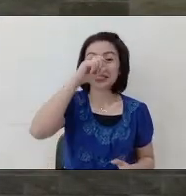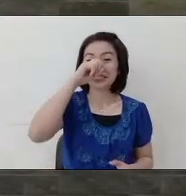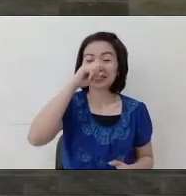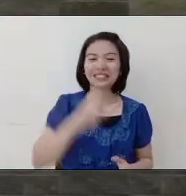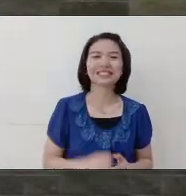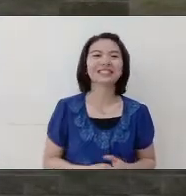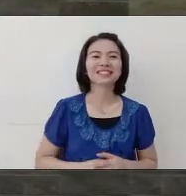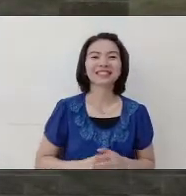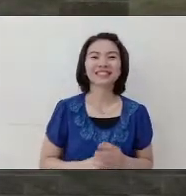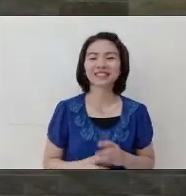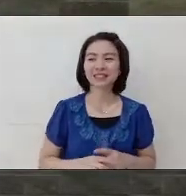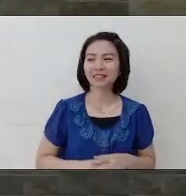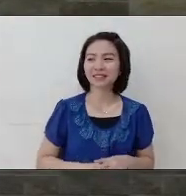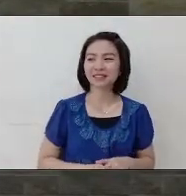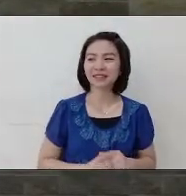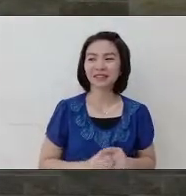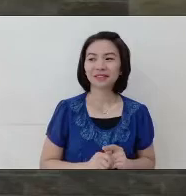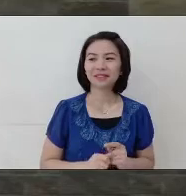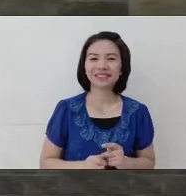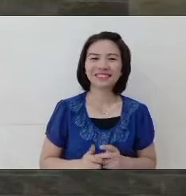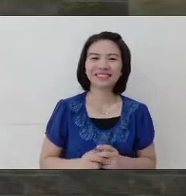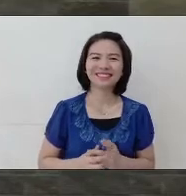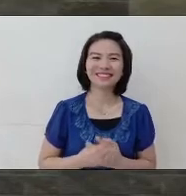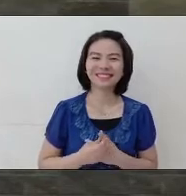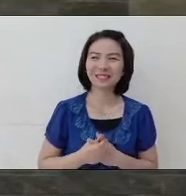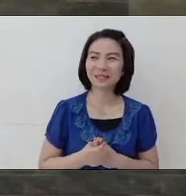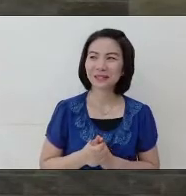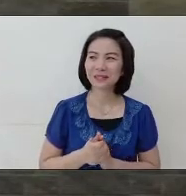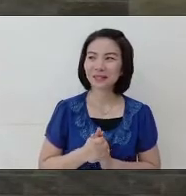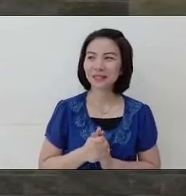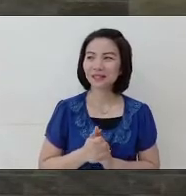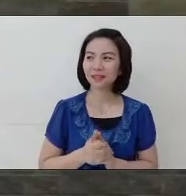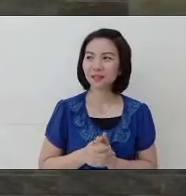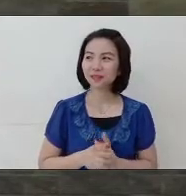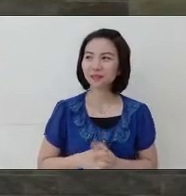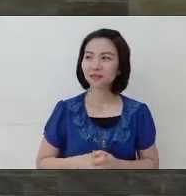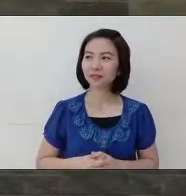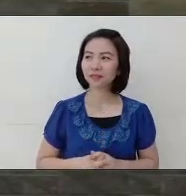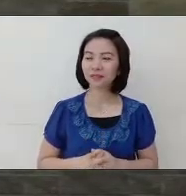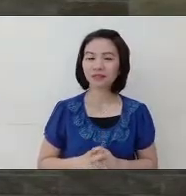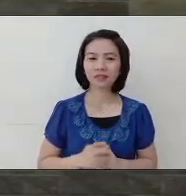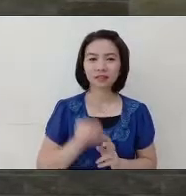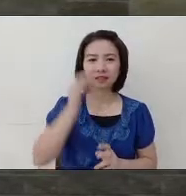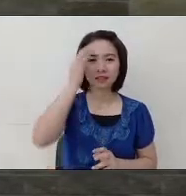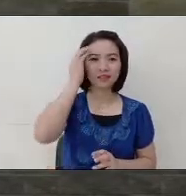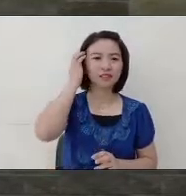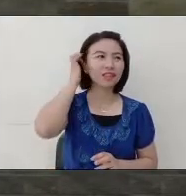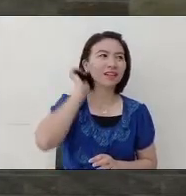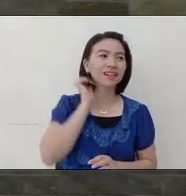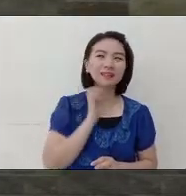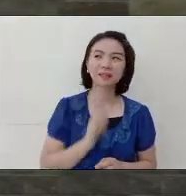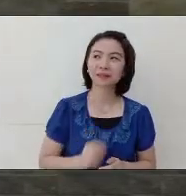yeah, so kita mo si Rafi mga kapatid, you know, ilang taon na Rafi?